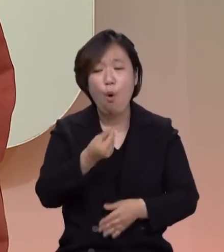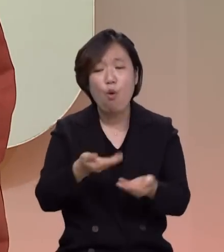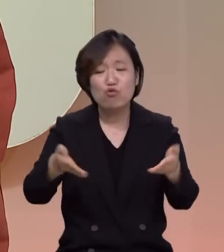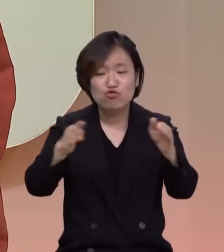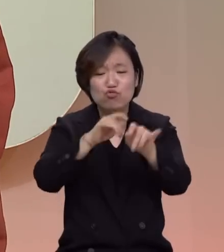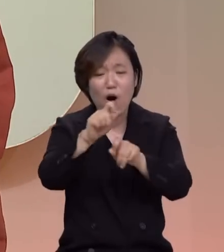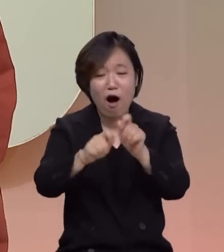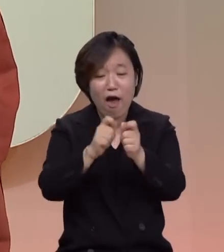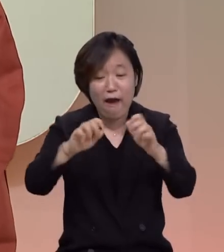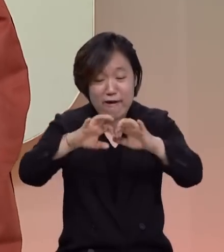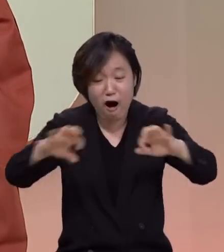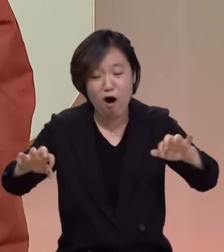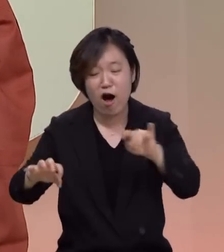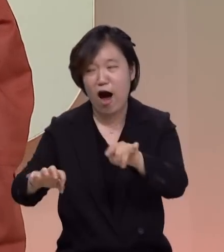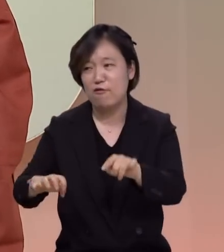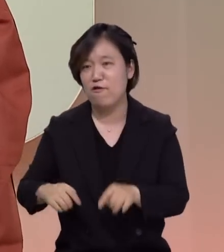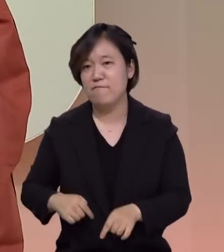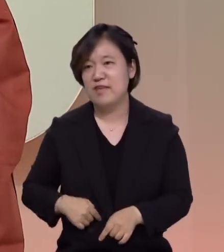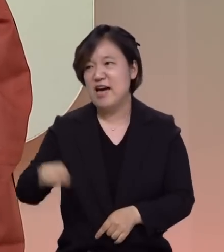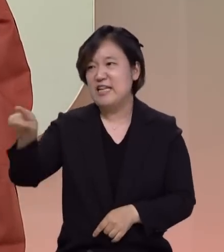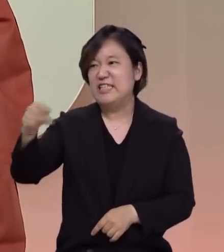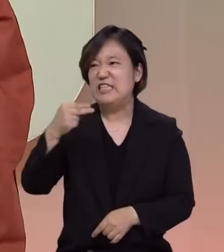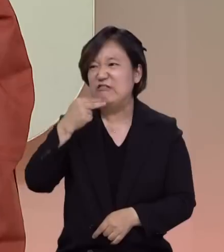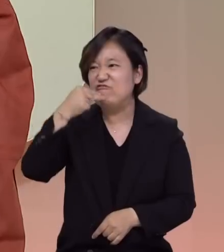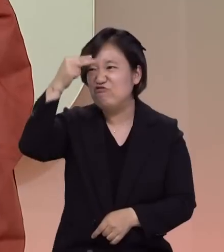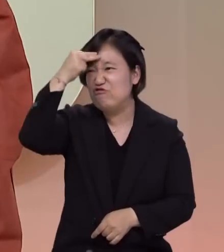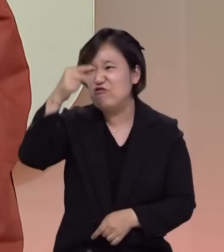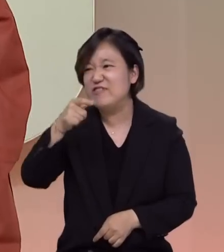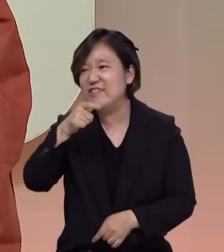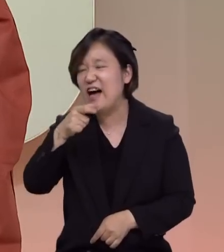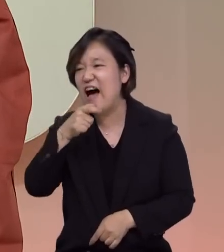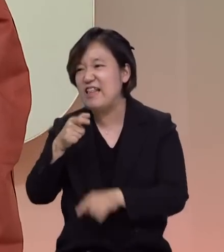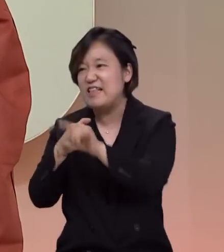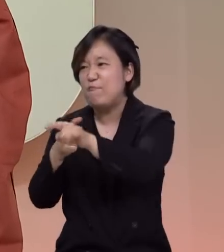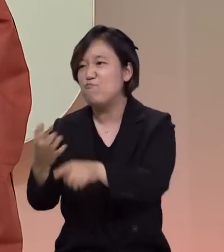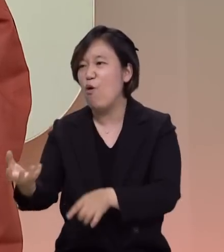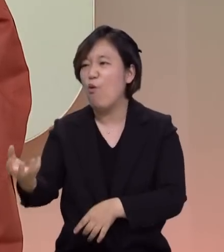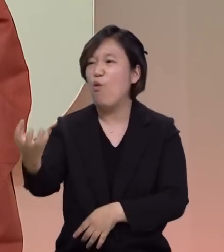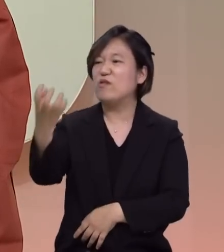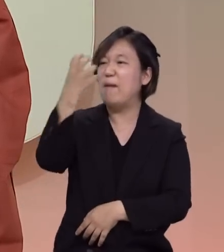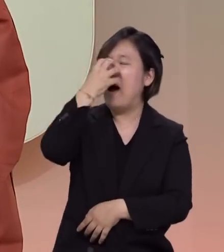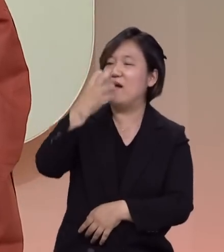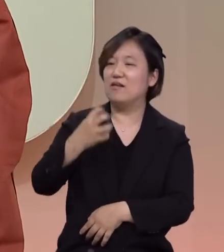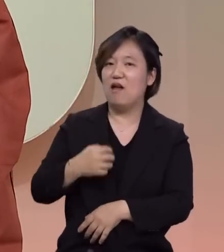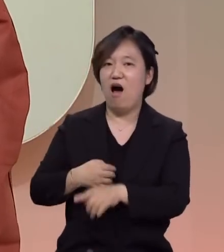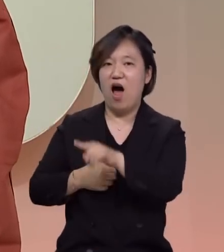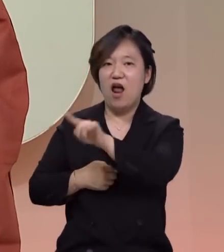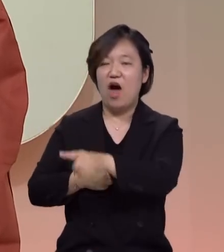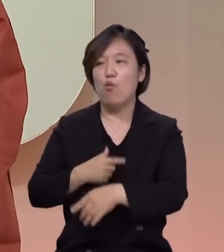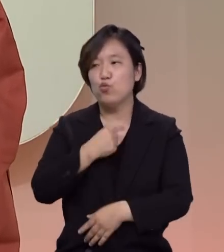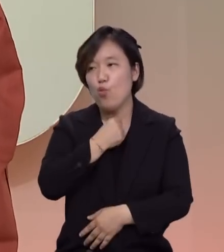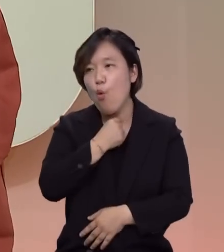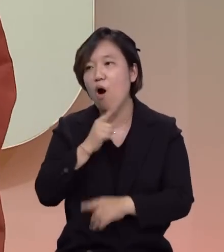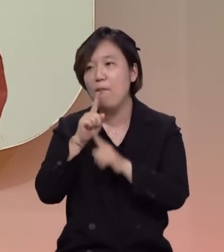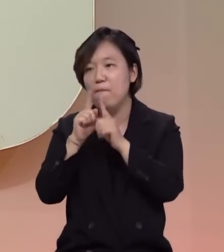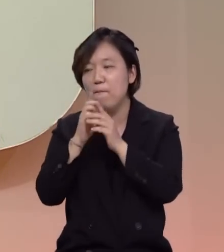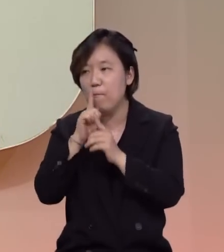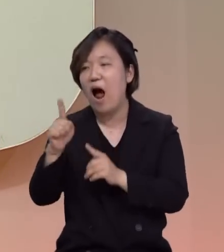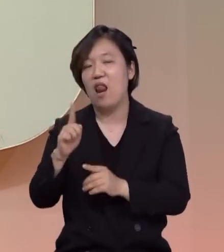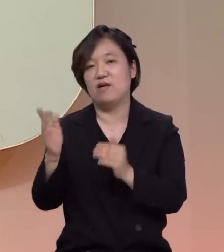그 술잔이네 콧등에 나 같아 붙어라 하고 냅다 고함을 지어버리는 거예요 너무 화가 나서